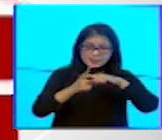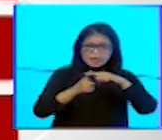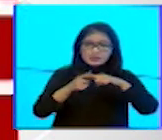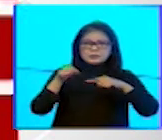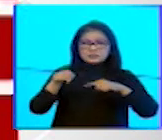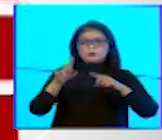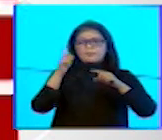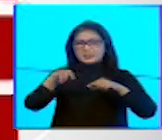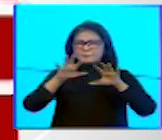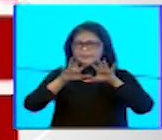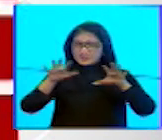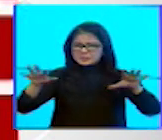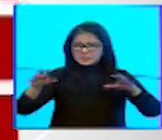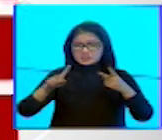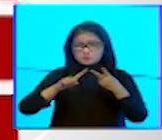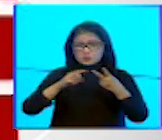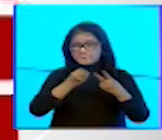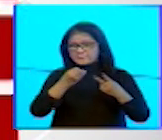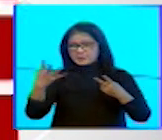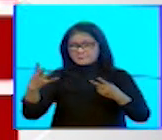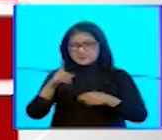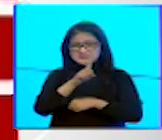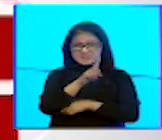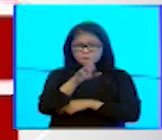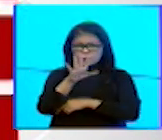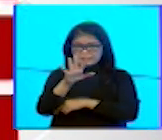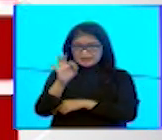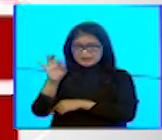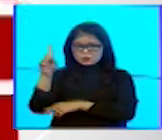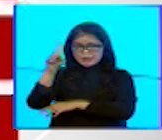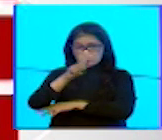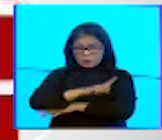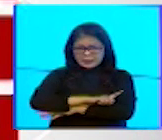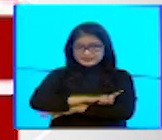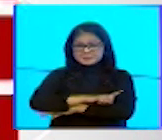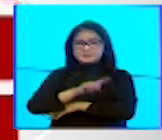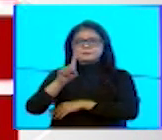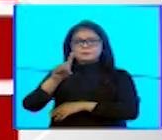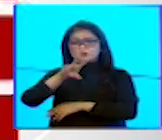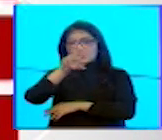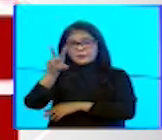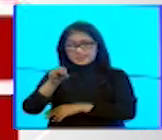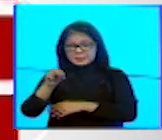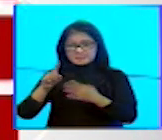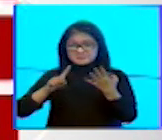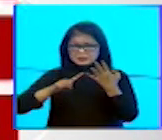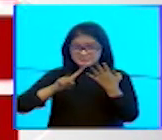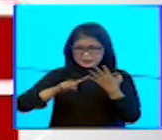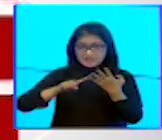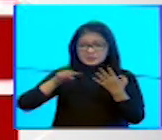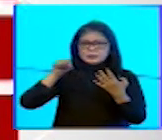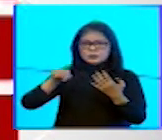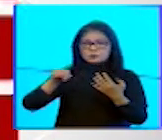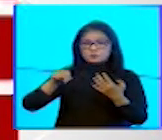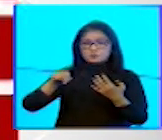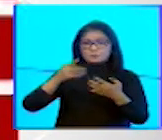kedua, mencapai lebih dari 1.500 kasus. Sementara Jawa Barat di urutan ketiga menyumbang lebih dari